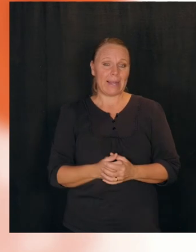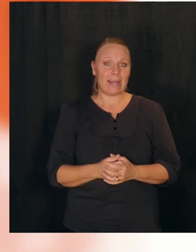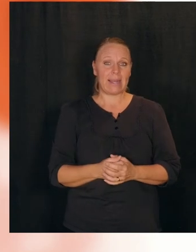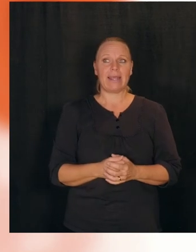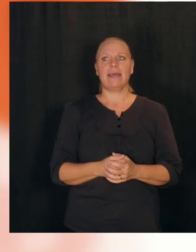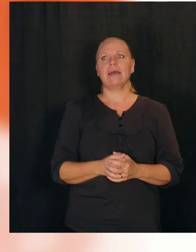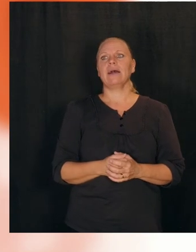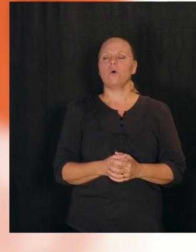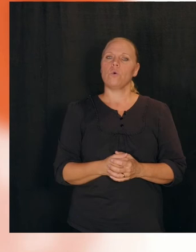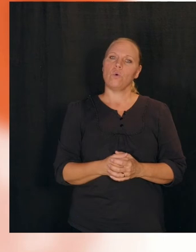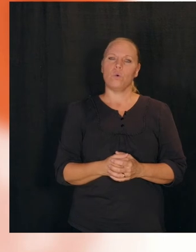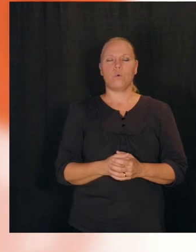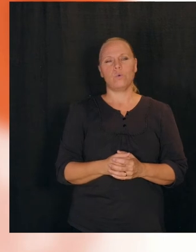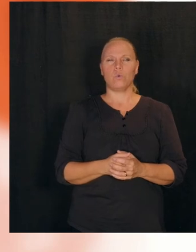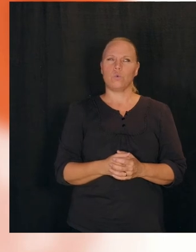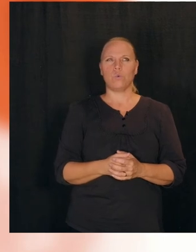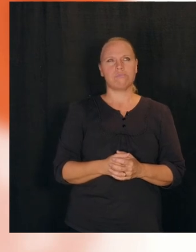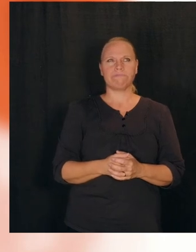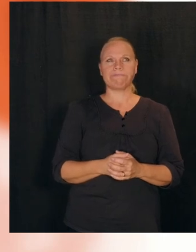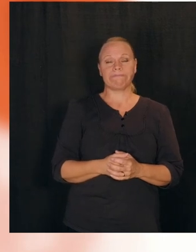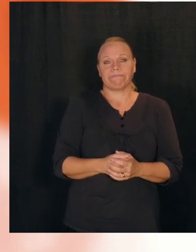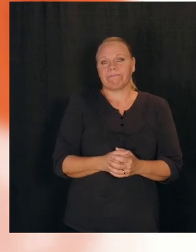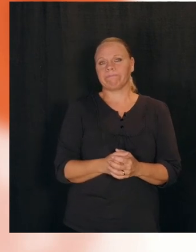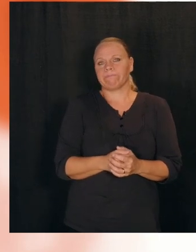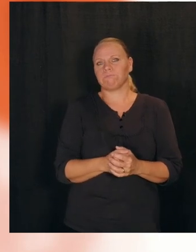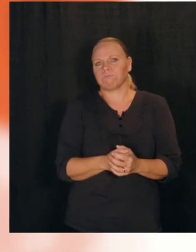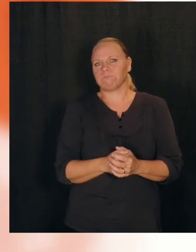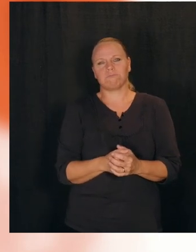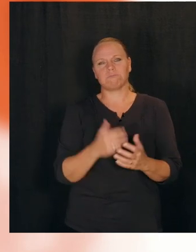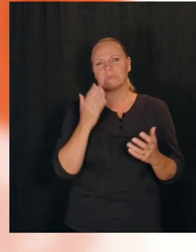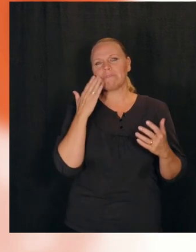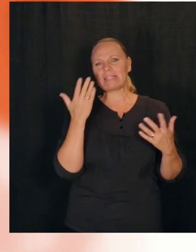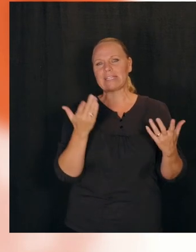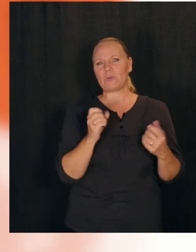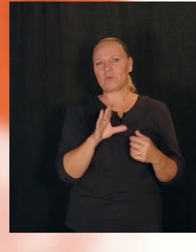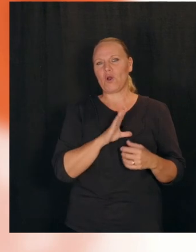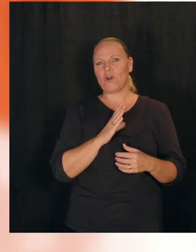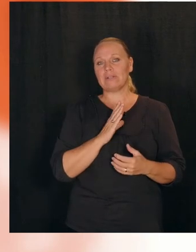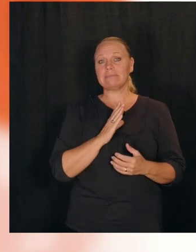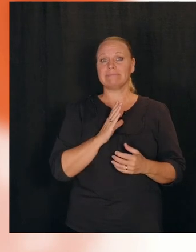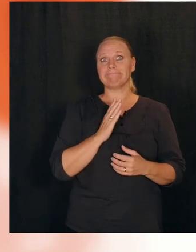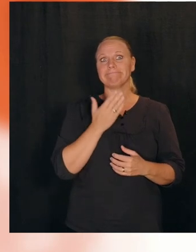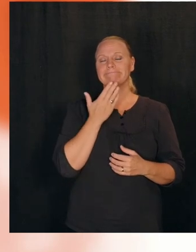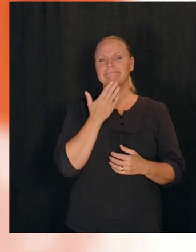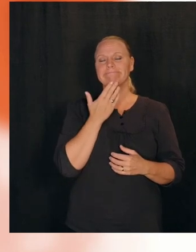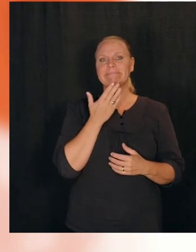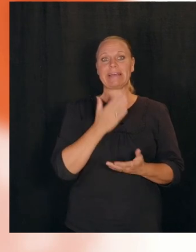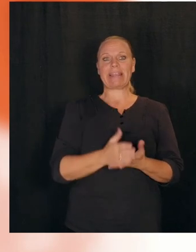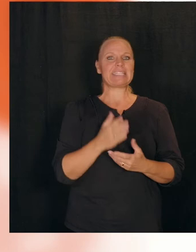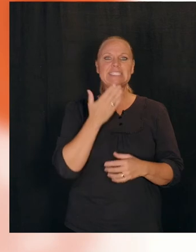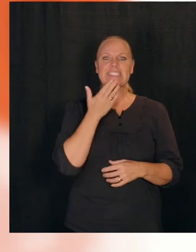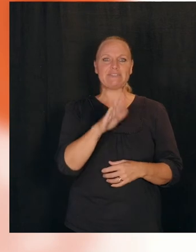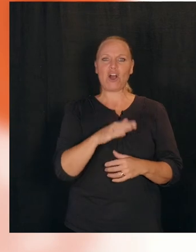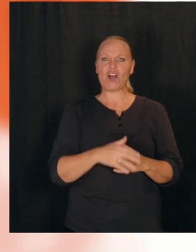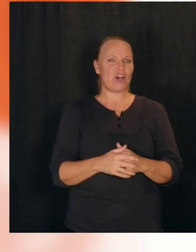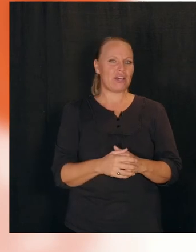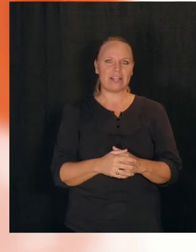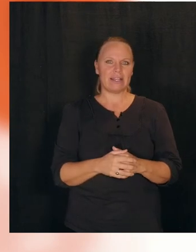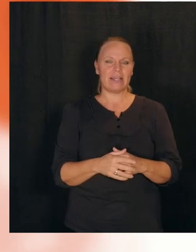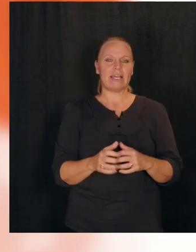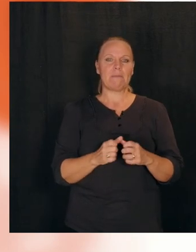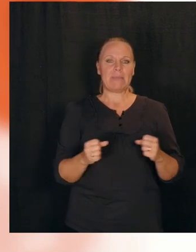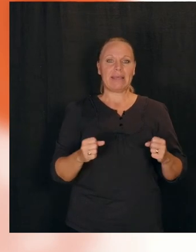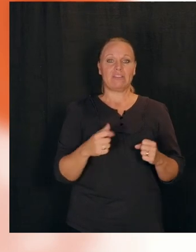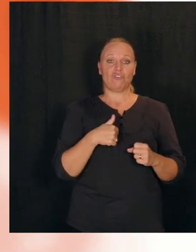Och jag vet inte om jag har något precis svar på det. Men jag kan säga att i mina